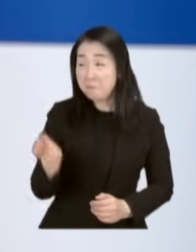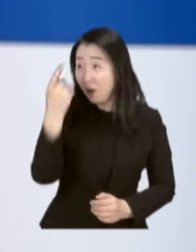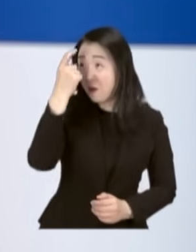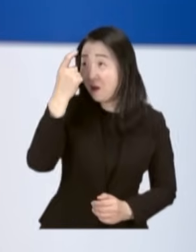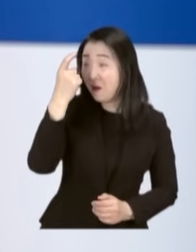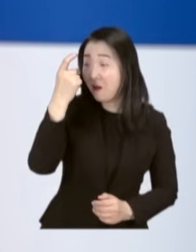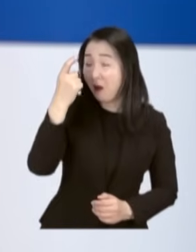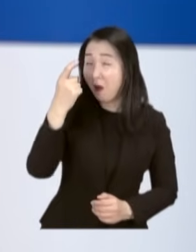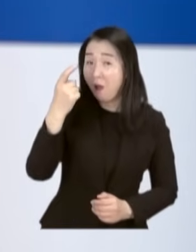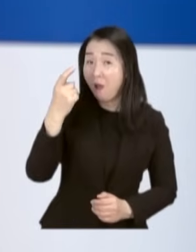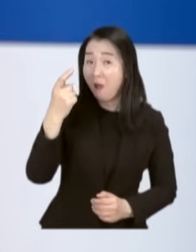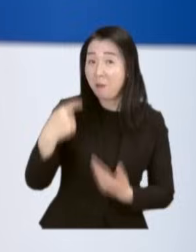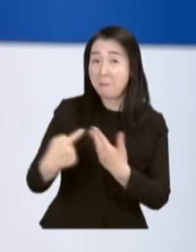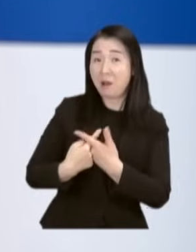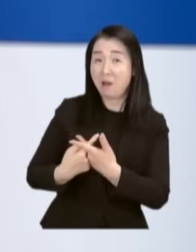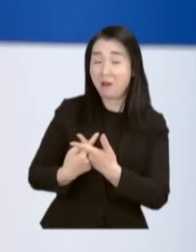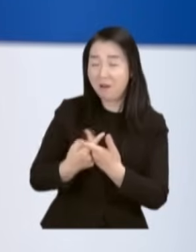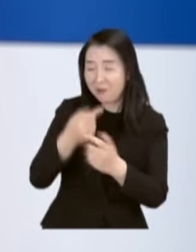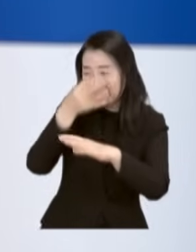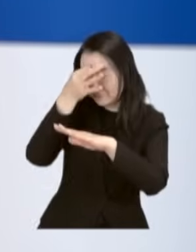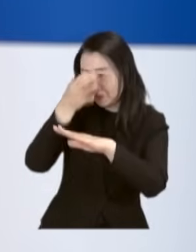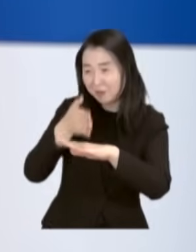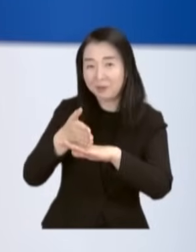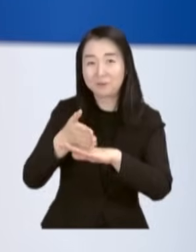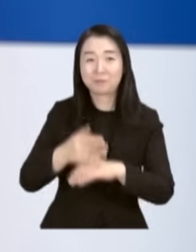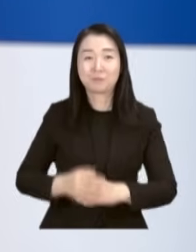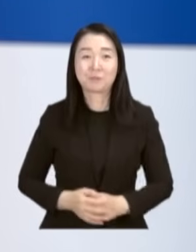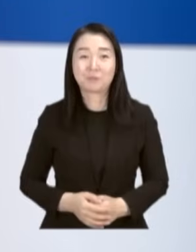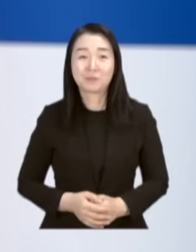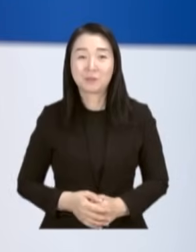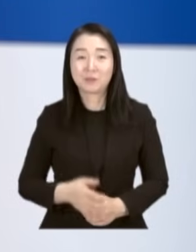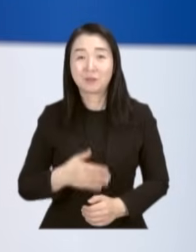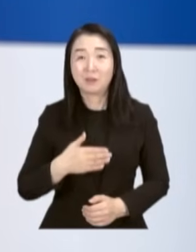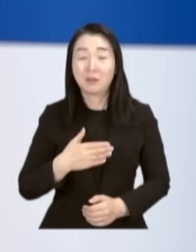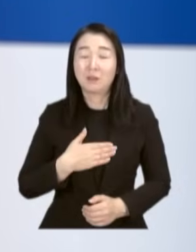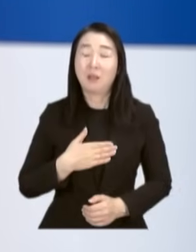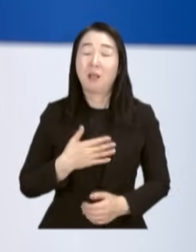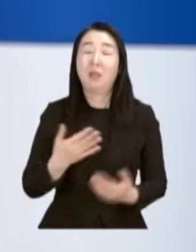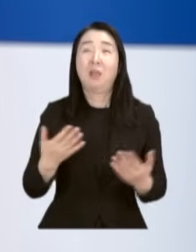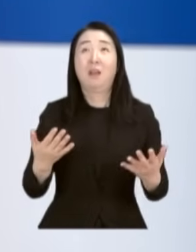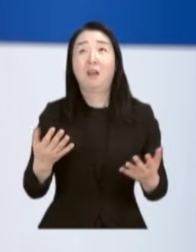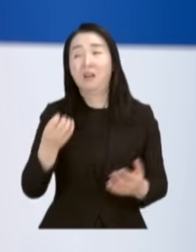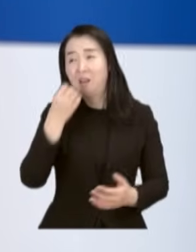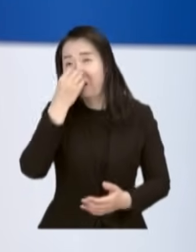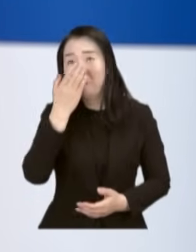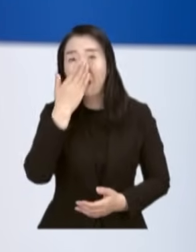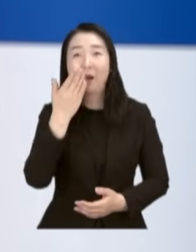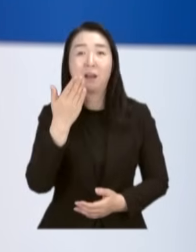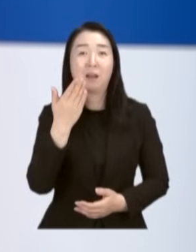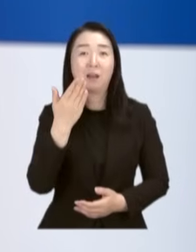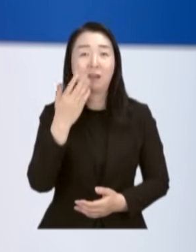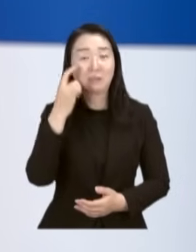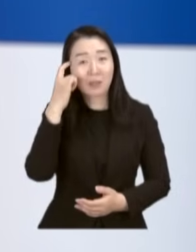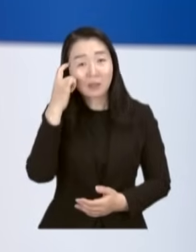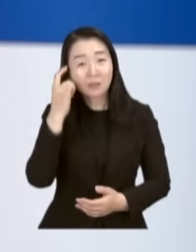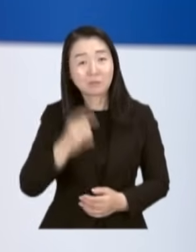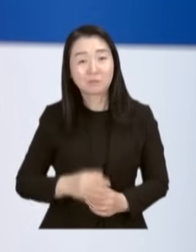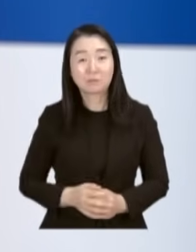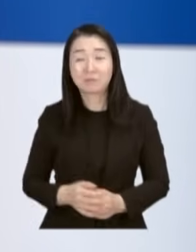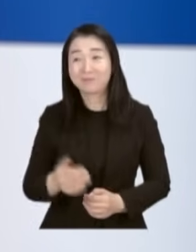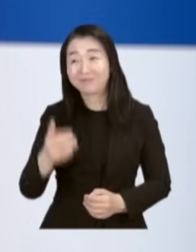딱 정곡을 찔려가지고 죄송합니다. 역시 나는 되는 일이 하나도 없구나. 이러고